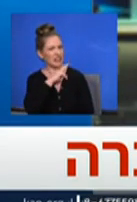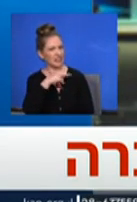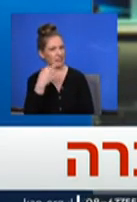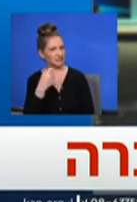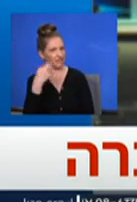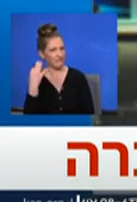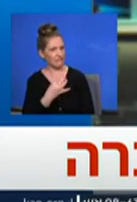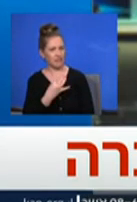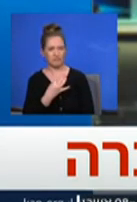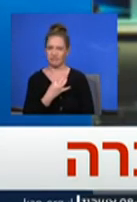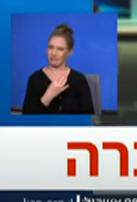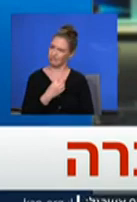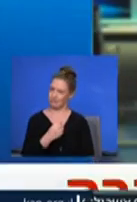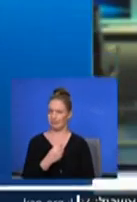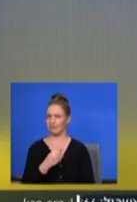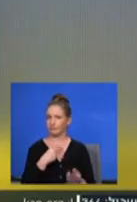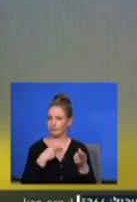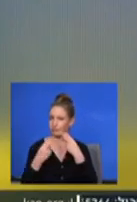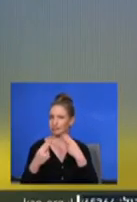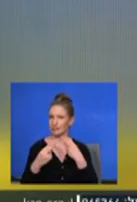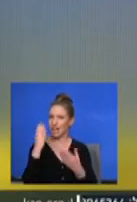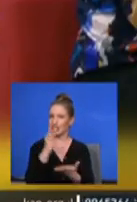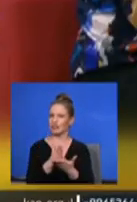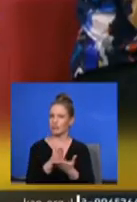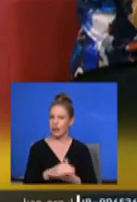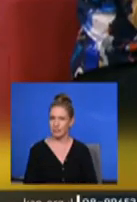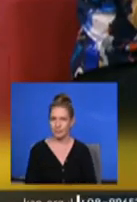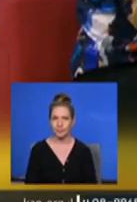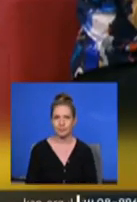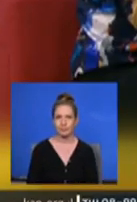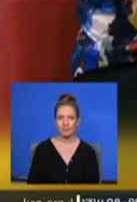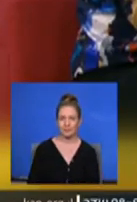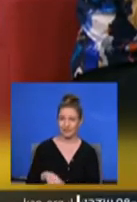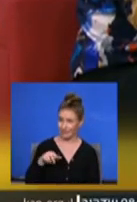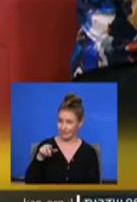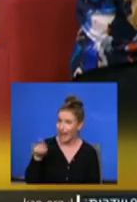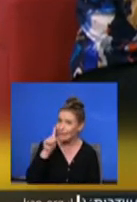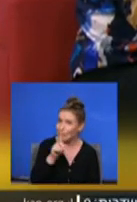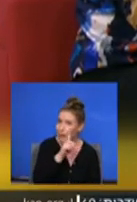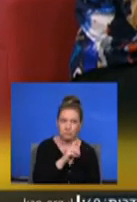תשובות חד משמעויות. הנה. Are you a mother? Yes.